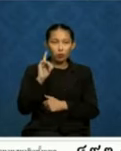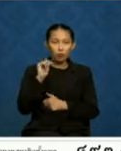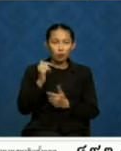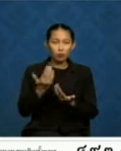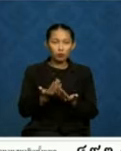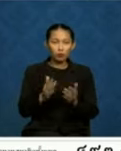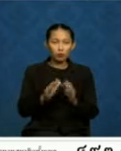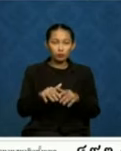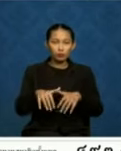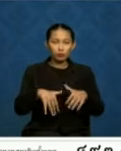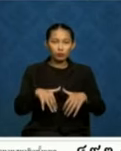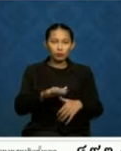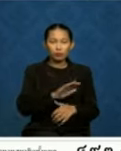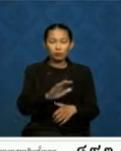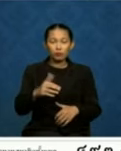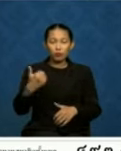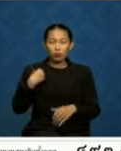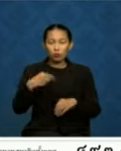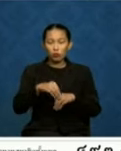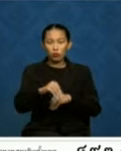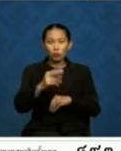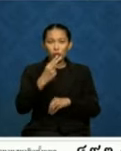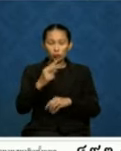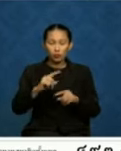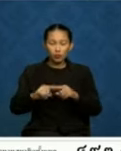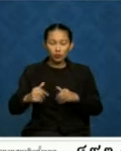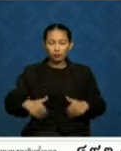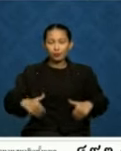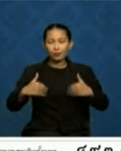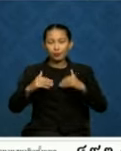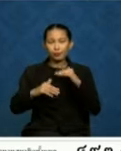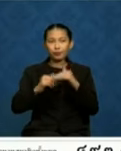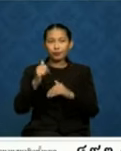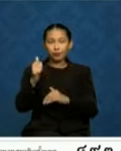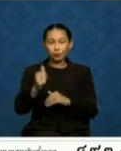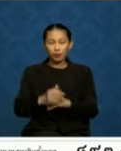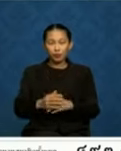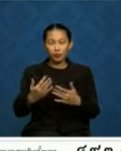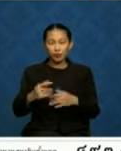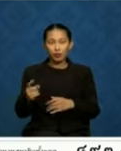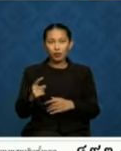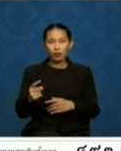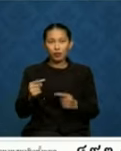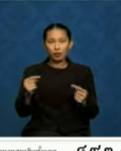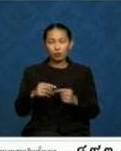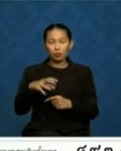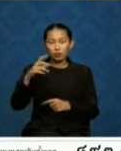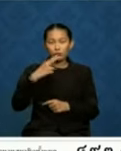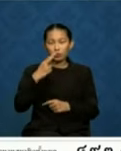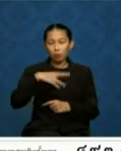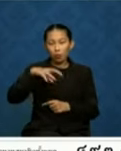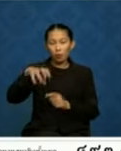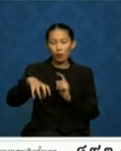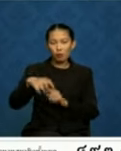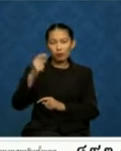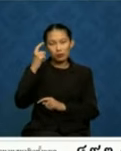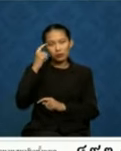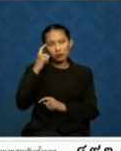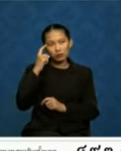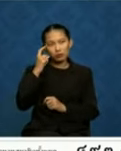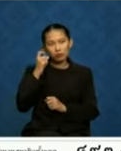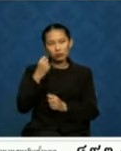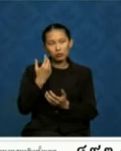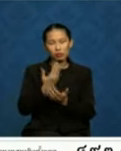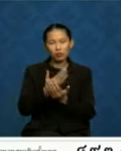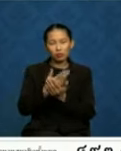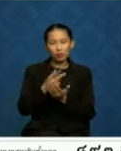องที่ปลูกยาสูบเนี่ยมีชีวิตความเป็นอยู่ที่ดีนะครับในขณะเดียวกันการยาสูบนั้นก็จะต้องมีผลประกอบ